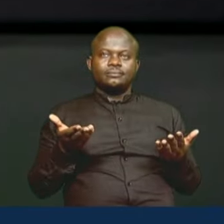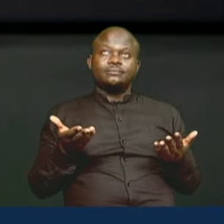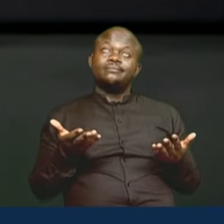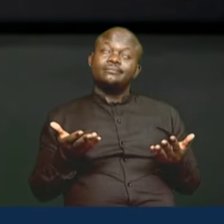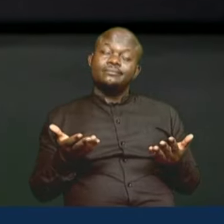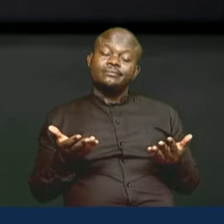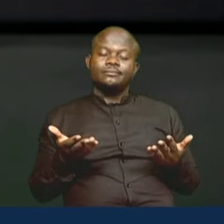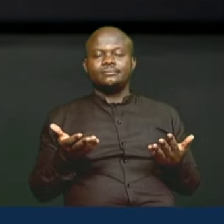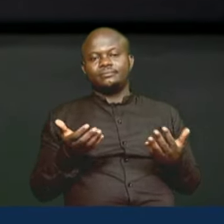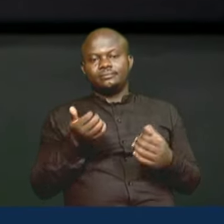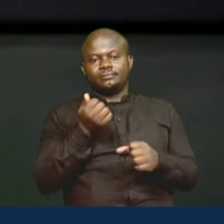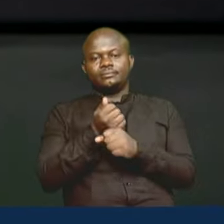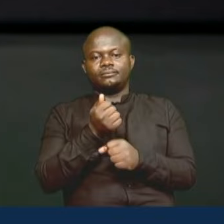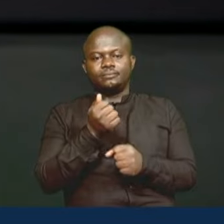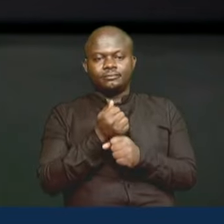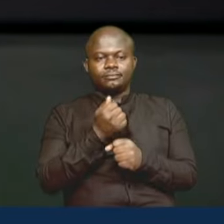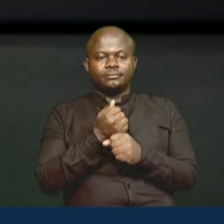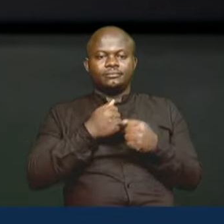ni ugukorera